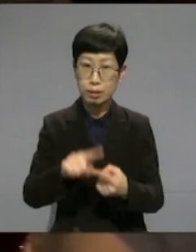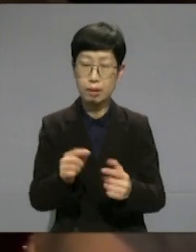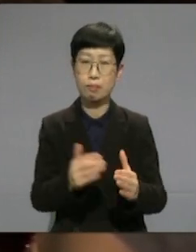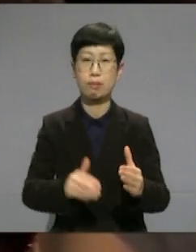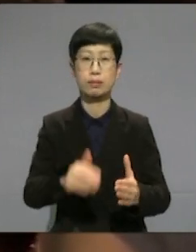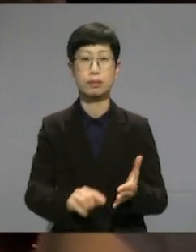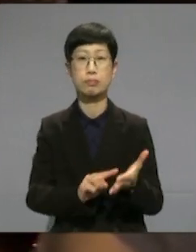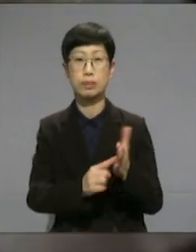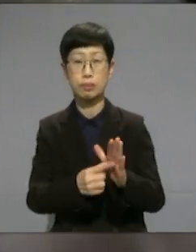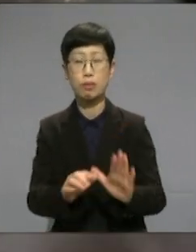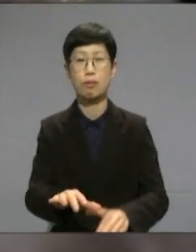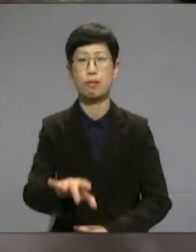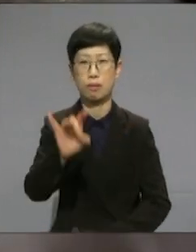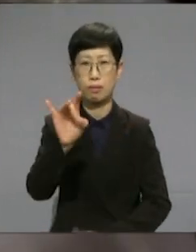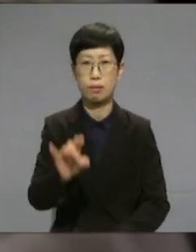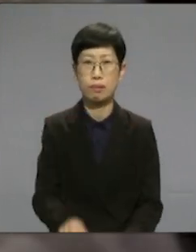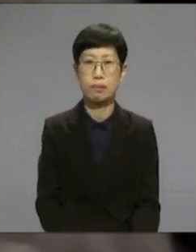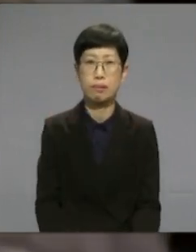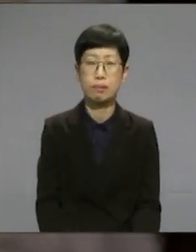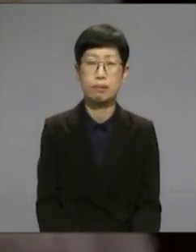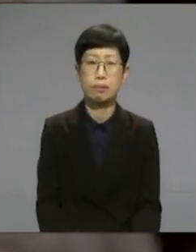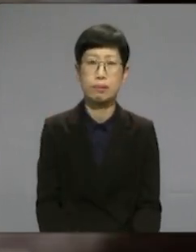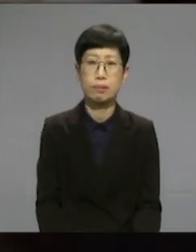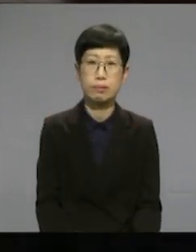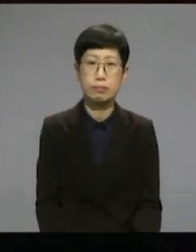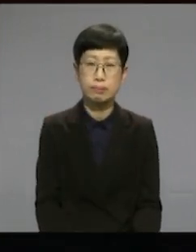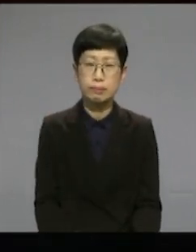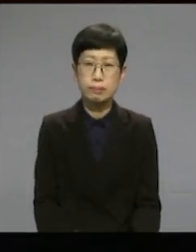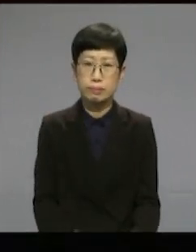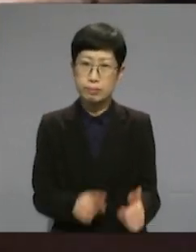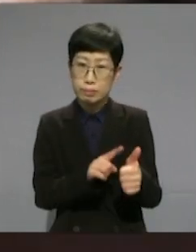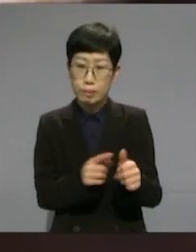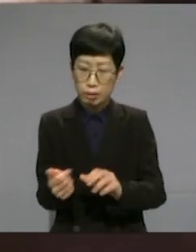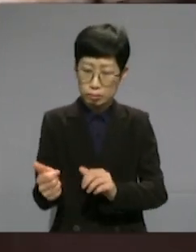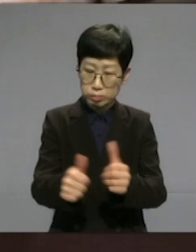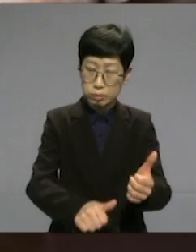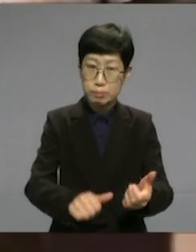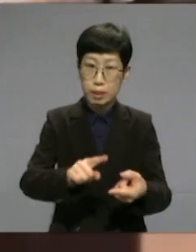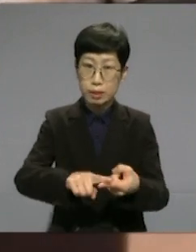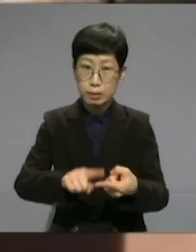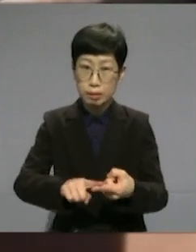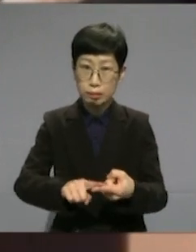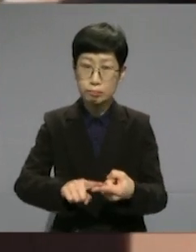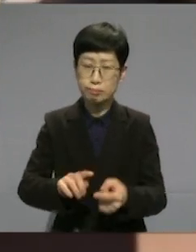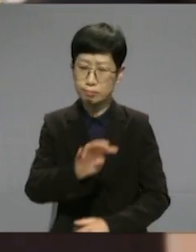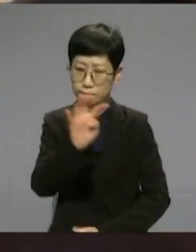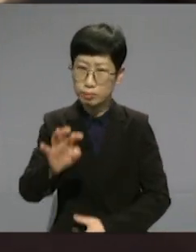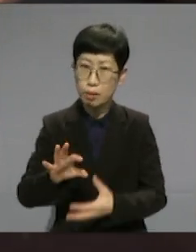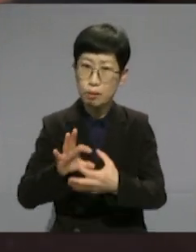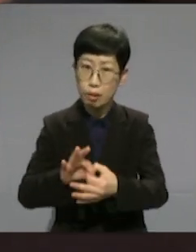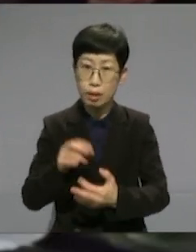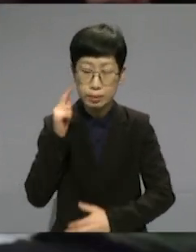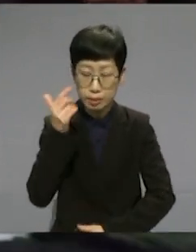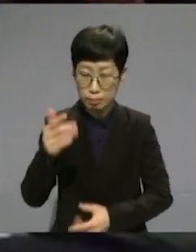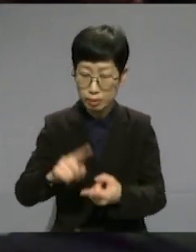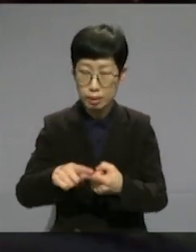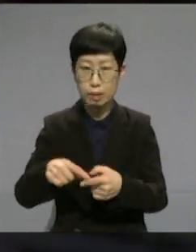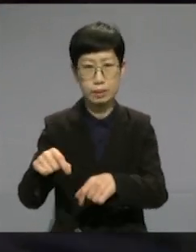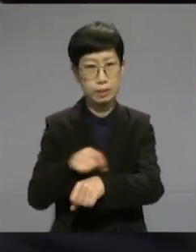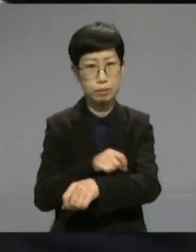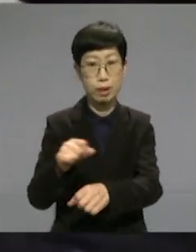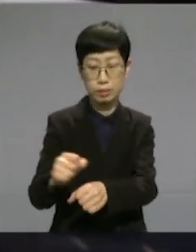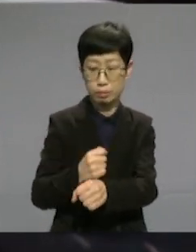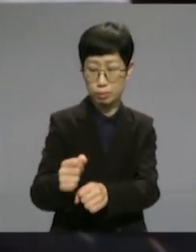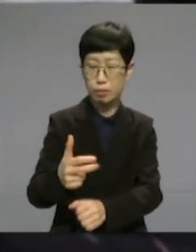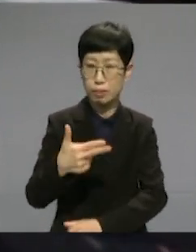공식적으로 언급한 것은 이번이 처음입니다. 그는 나발리의 죽음에 서방이 관여했느냐는 질문에 특별한 음모가